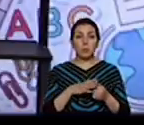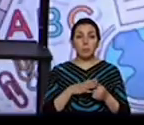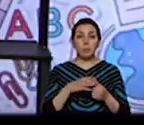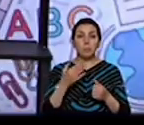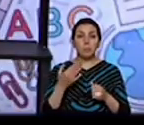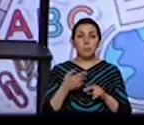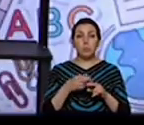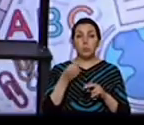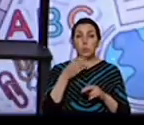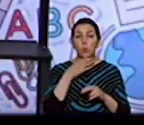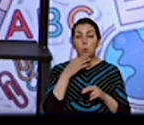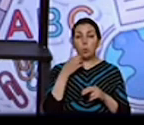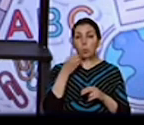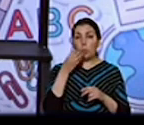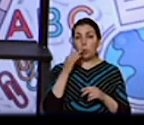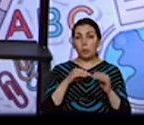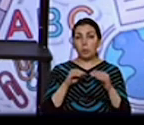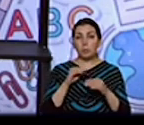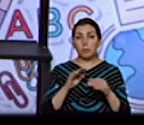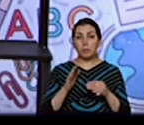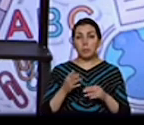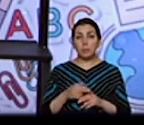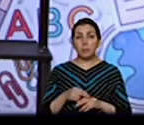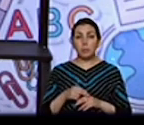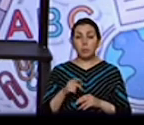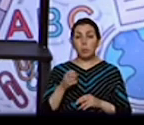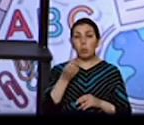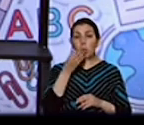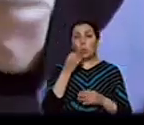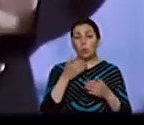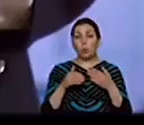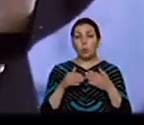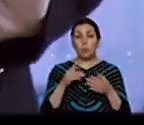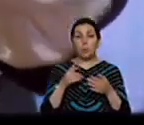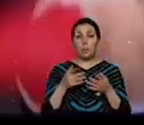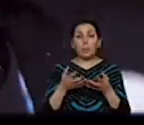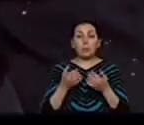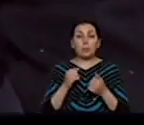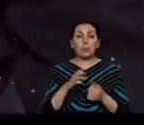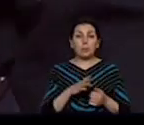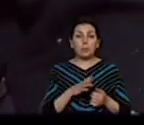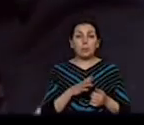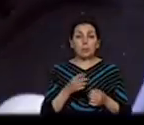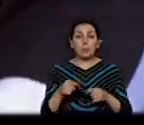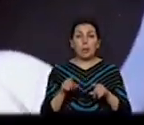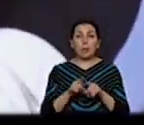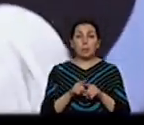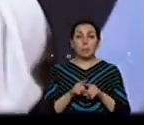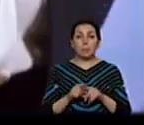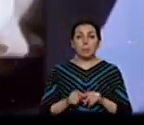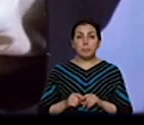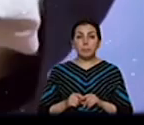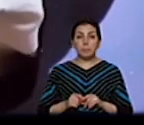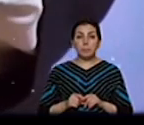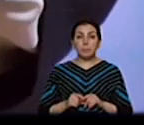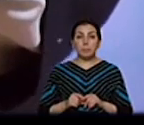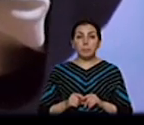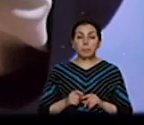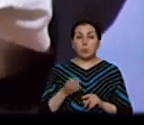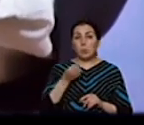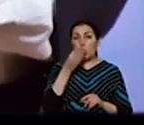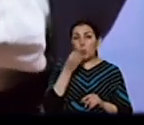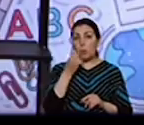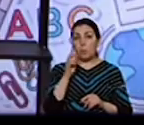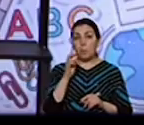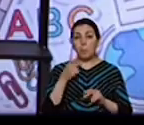yasaysiz. E'tibor bering, bu gul qog'ozlarni kesib olganingizdan so'ng, mana bunday qilib gul barglarini